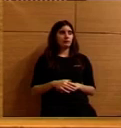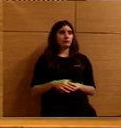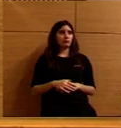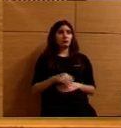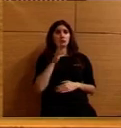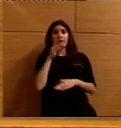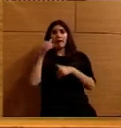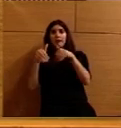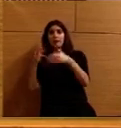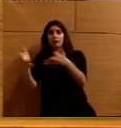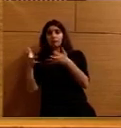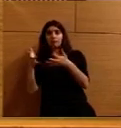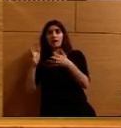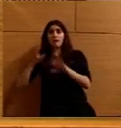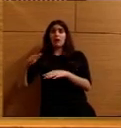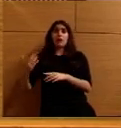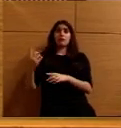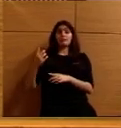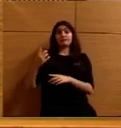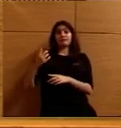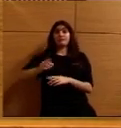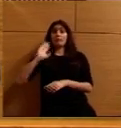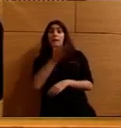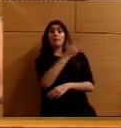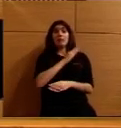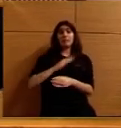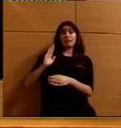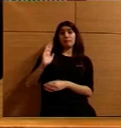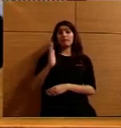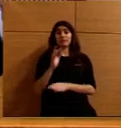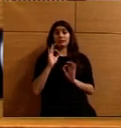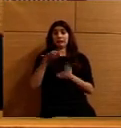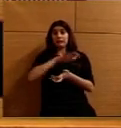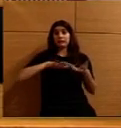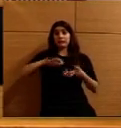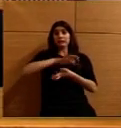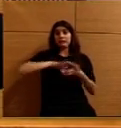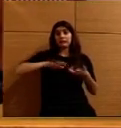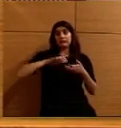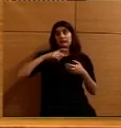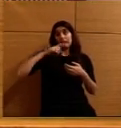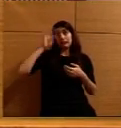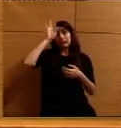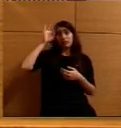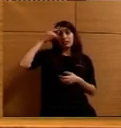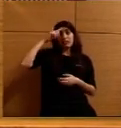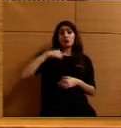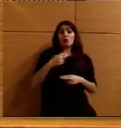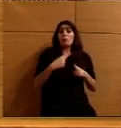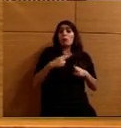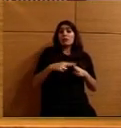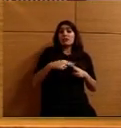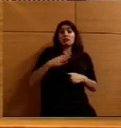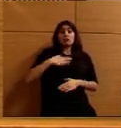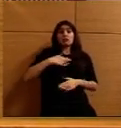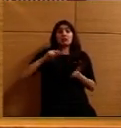Per guanyar eleccions, nosaltres mateixes, i tirem a la foguera nosaltres mateixa. En els líos dels que suposa que tenen que saber, perquè jo sóc polític,